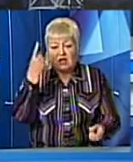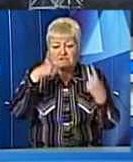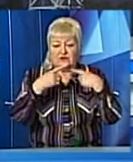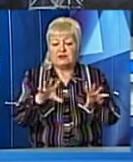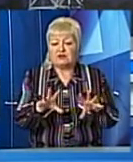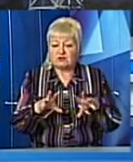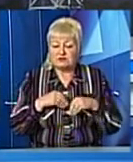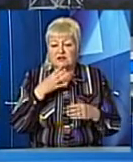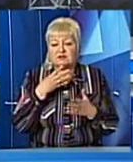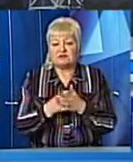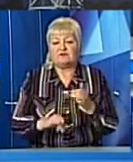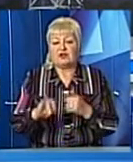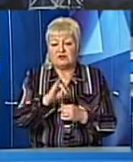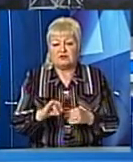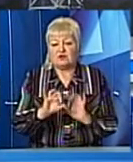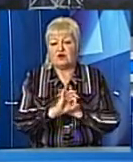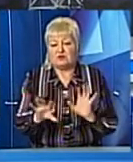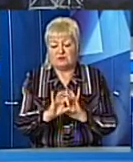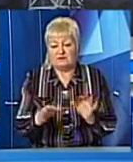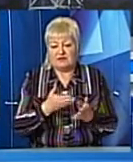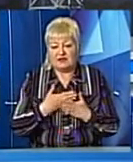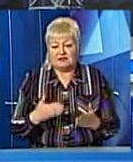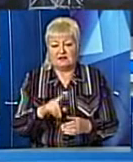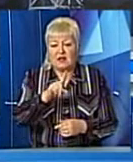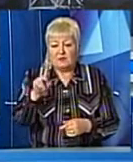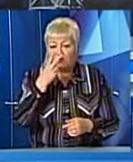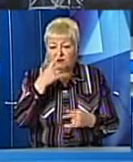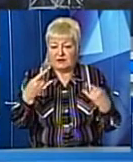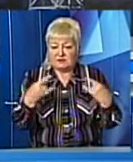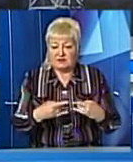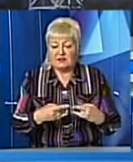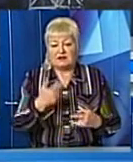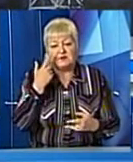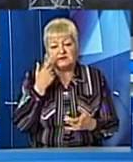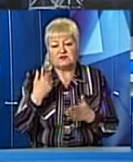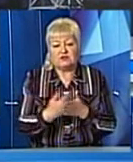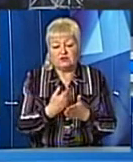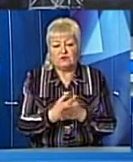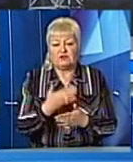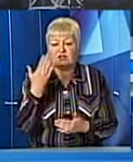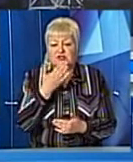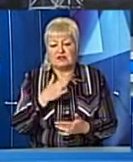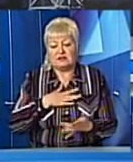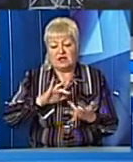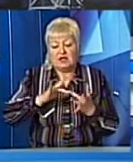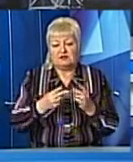разом із нами, свої історії розповідайте нам за номером гарячої лінії. А свіжу порцію інформації читайте на нашому